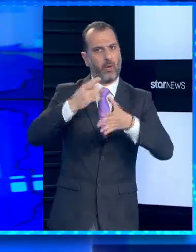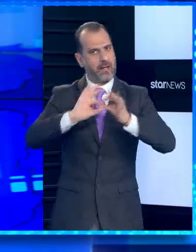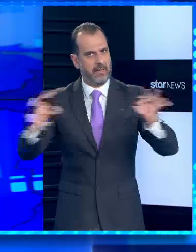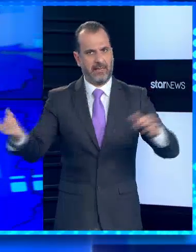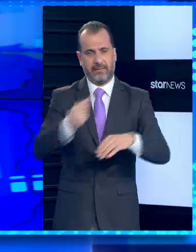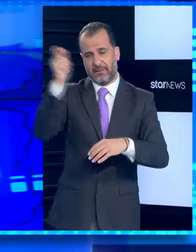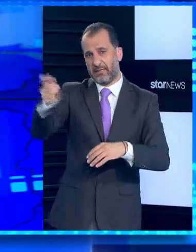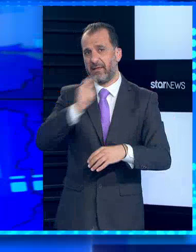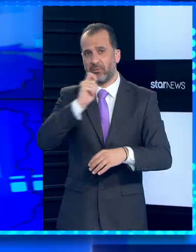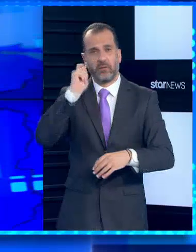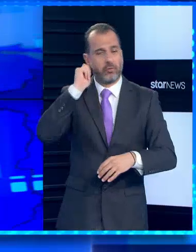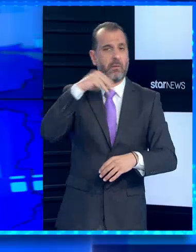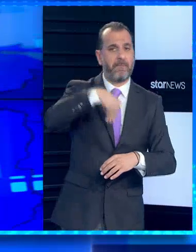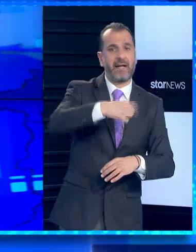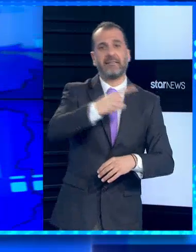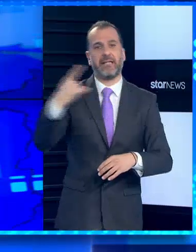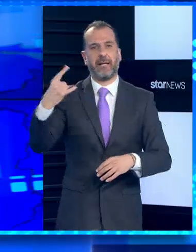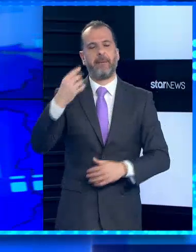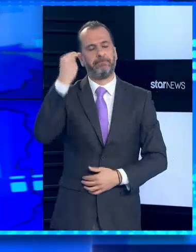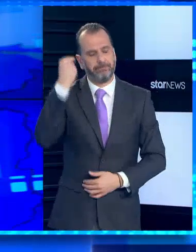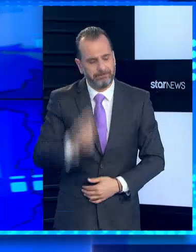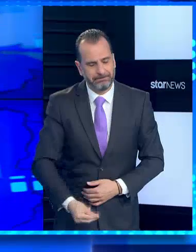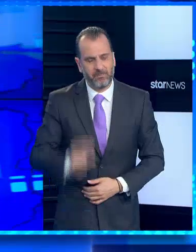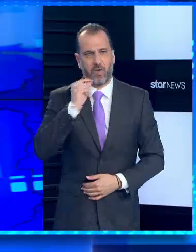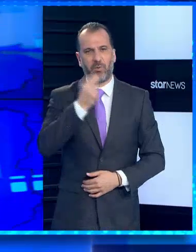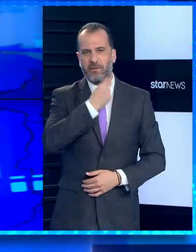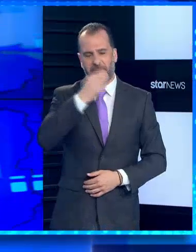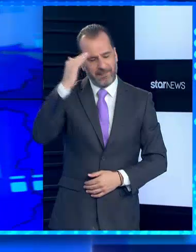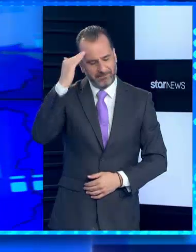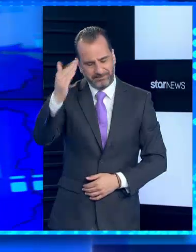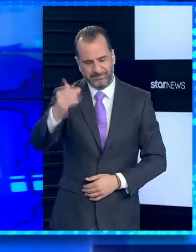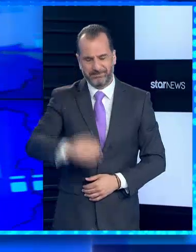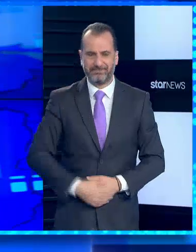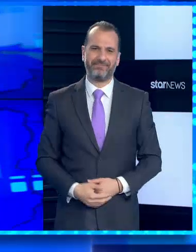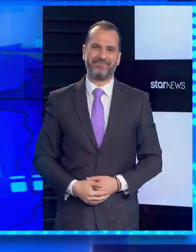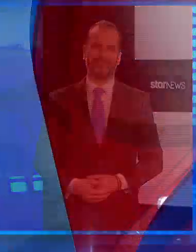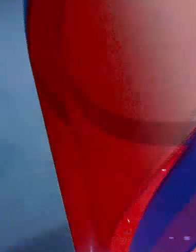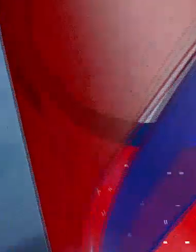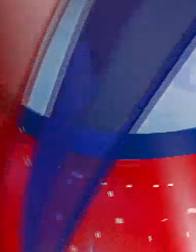στις 8 παρατέταρτο με την Μάρα Ζαχαρέα. Από όλους εμάς ευχές για ένα πολύ όμορφο απόγευμα. Γεια σας.